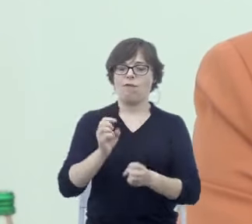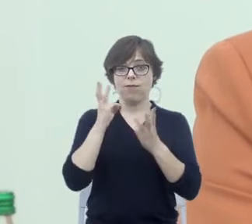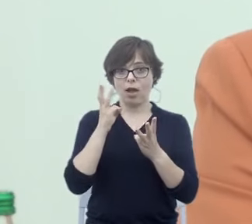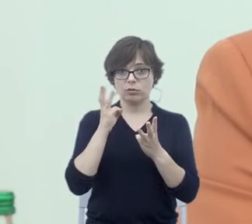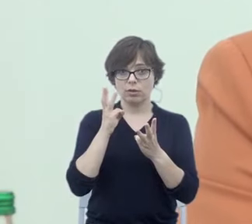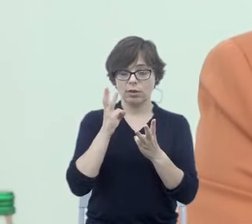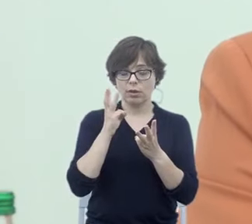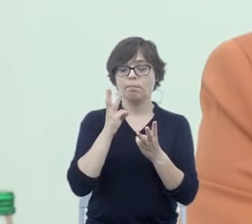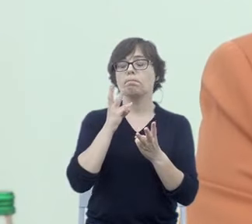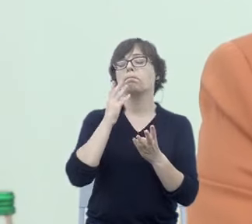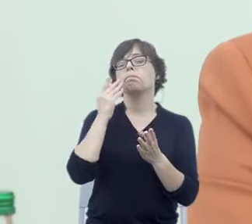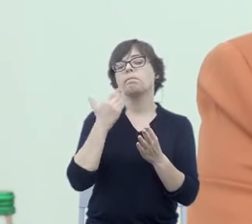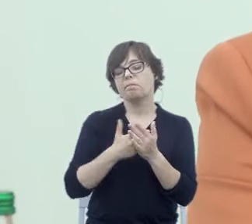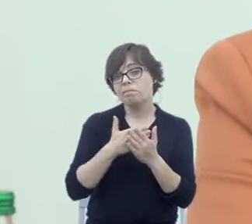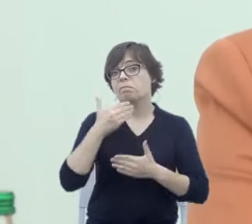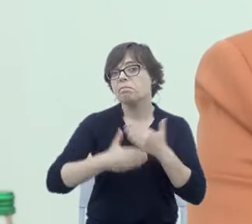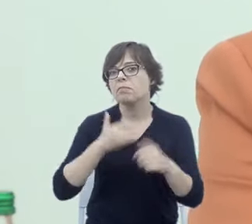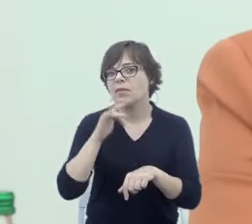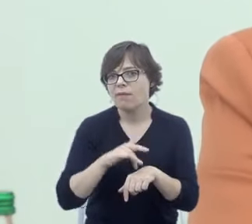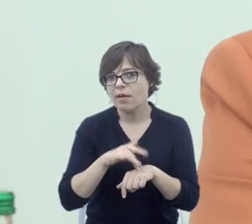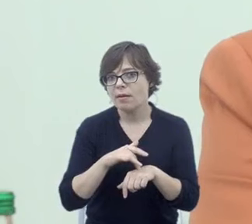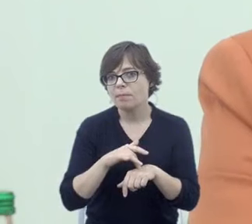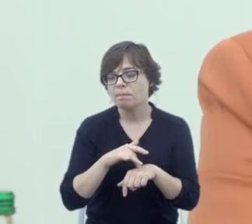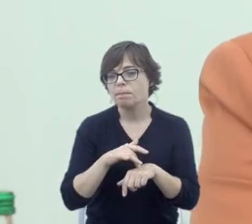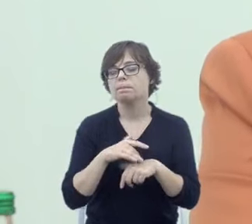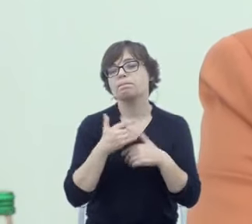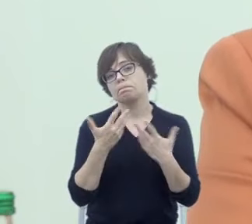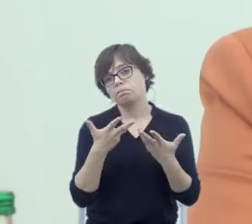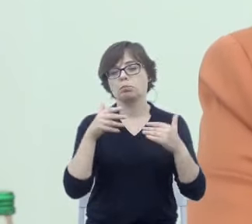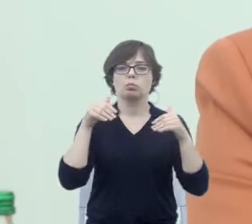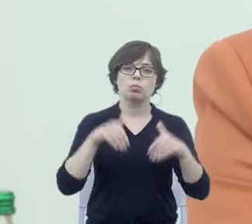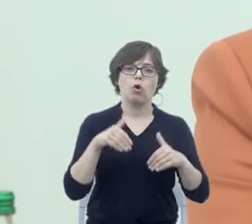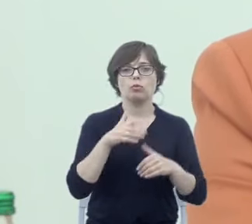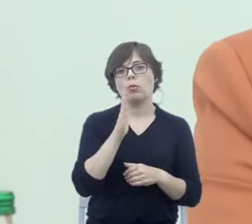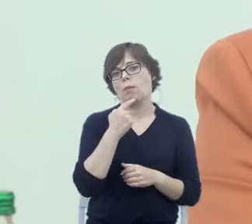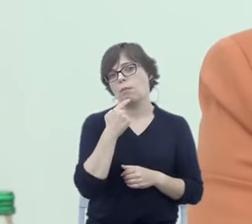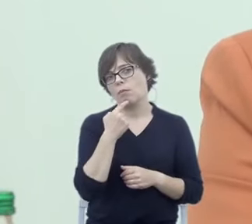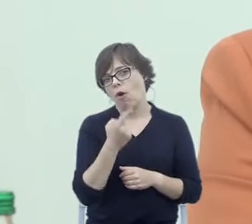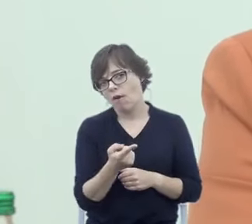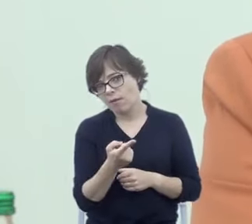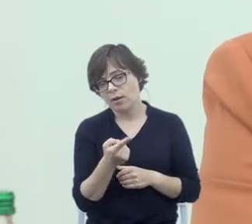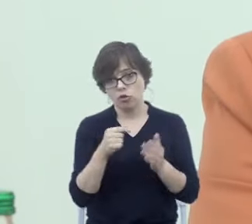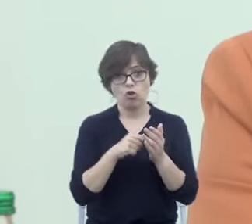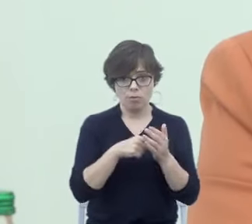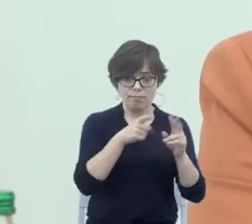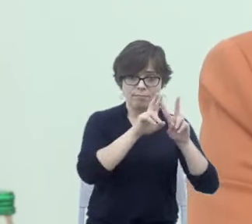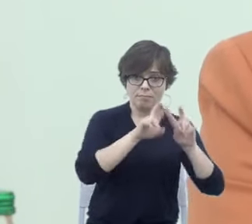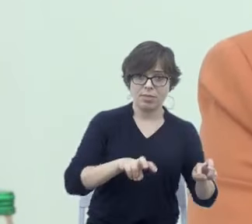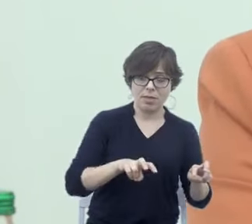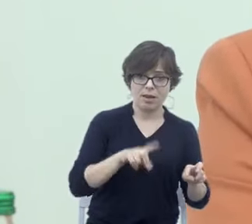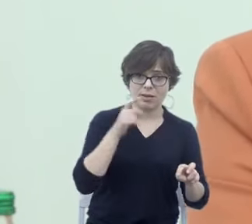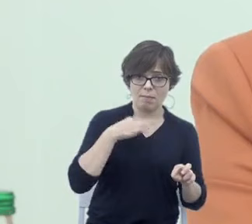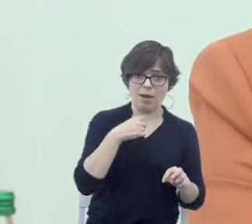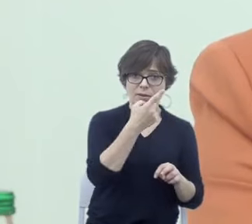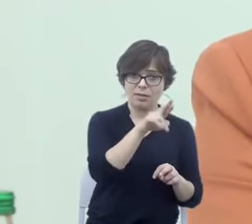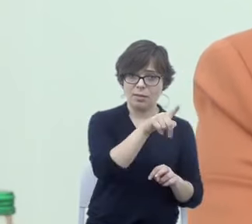właściwie do czegoś, co można potem określić i to w badaniach, które pani